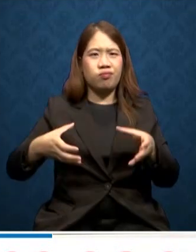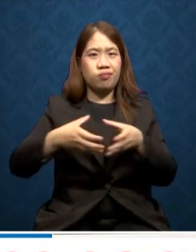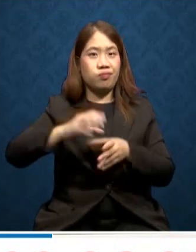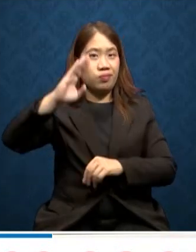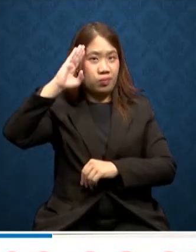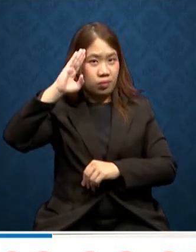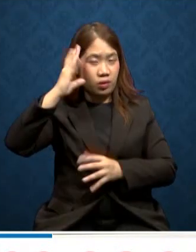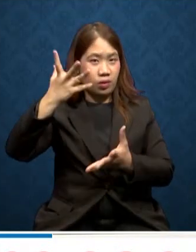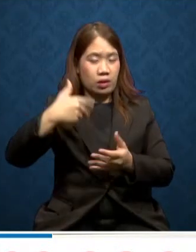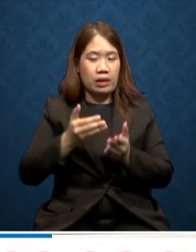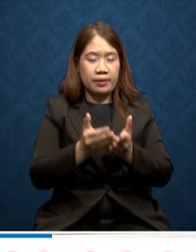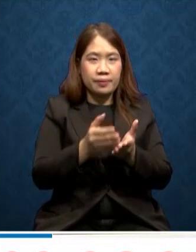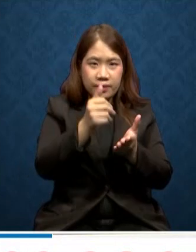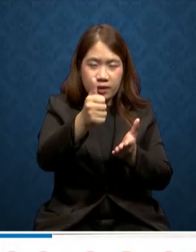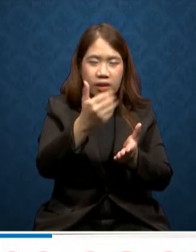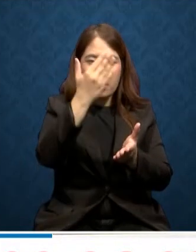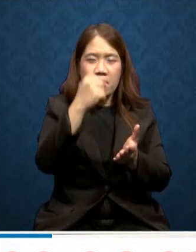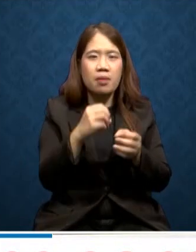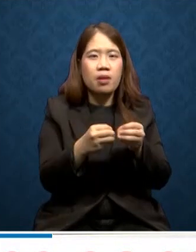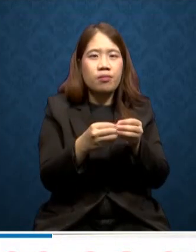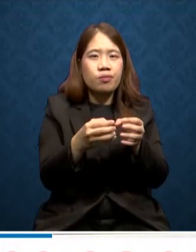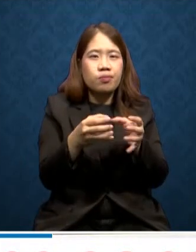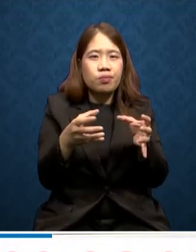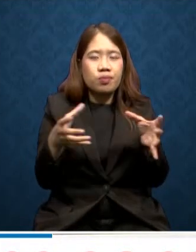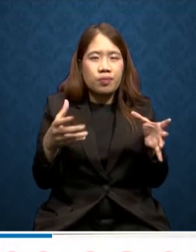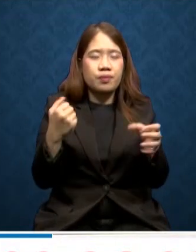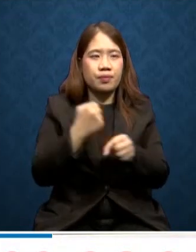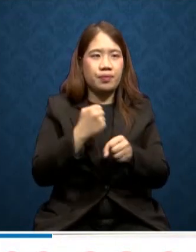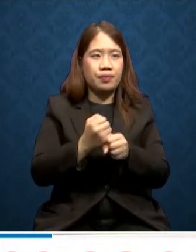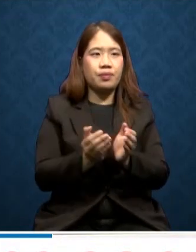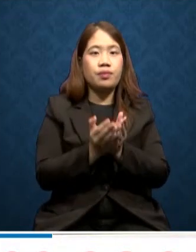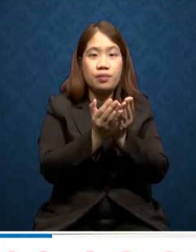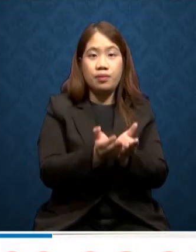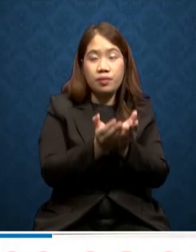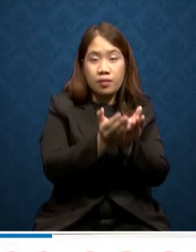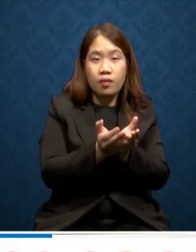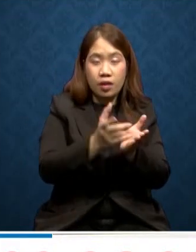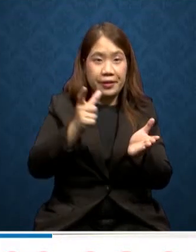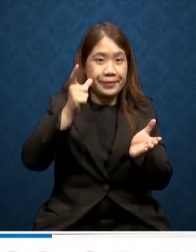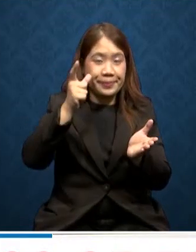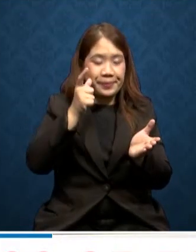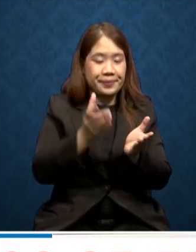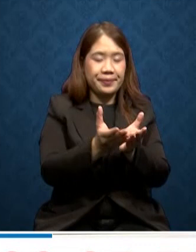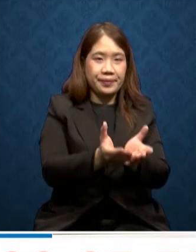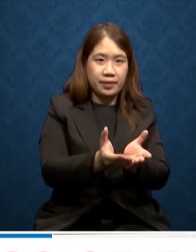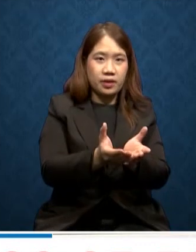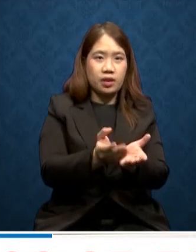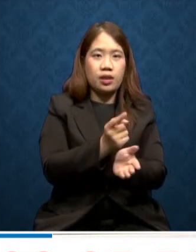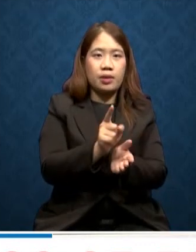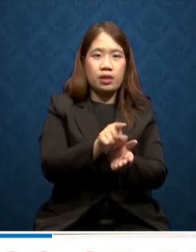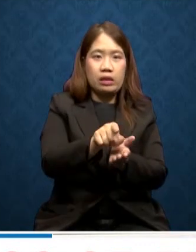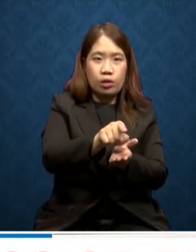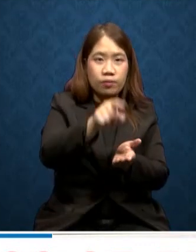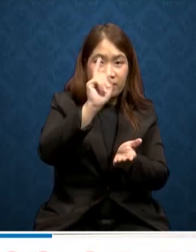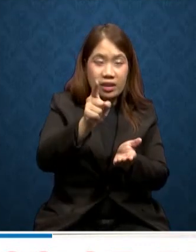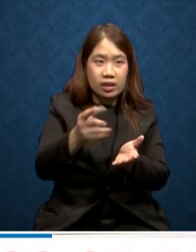ไม่บูรณาการอู่ต่อเรือกองทัพเรือให้สร้างเรือใหญ่ๆขนาดใหญ่ๆเป็นเรือรบจริงๆจังๆแม้กระทั่งเรือด